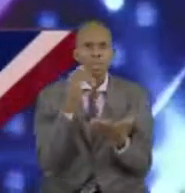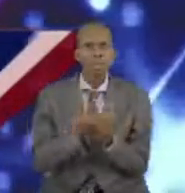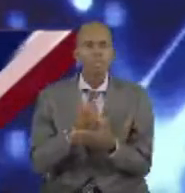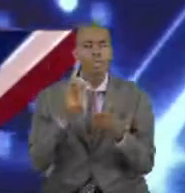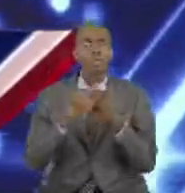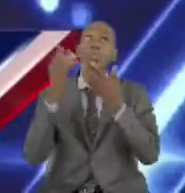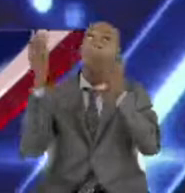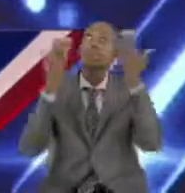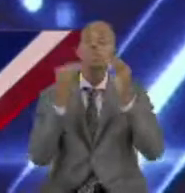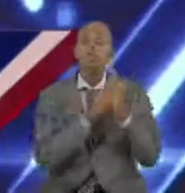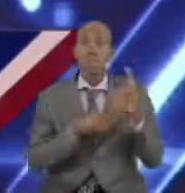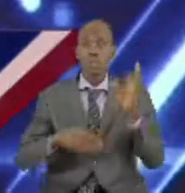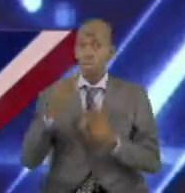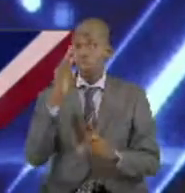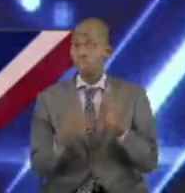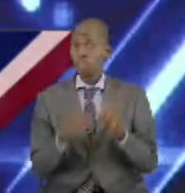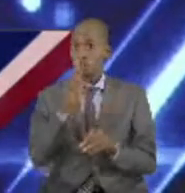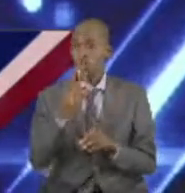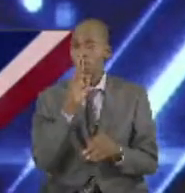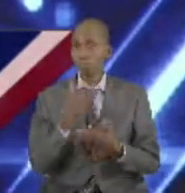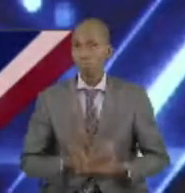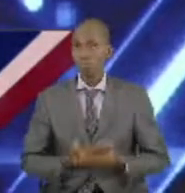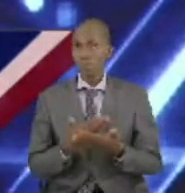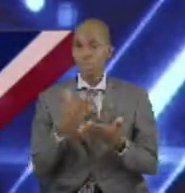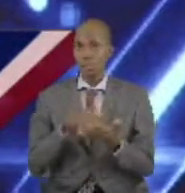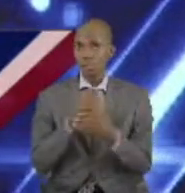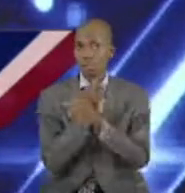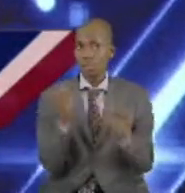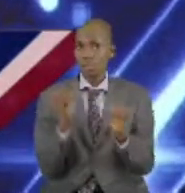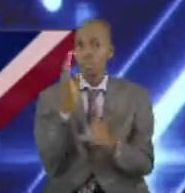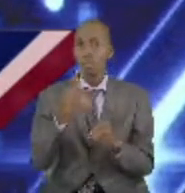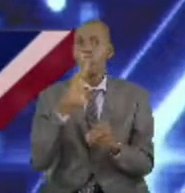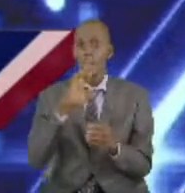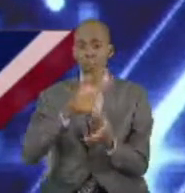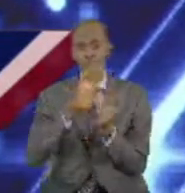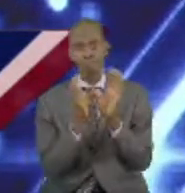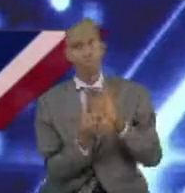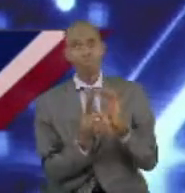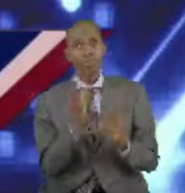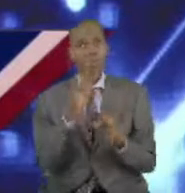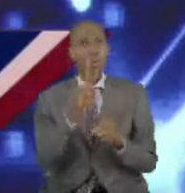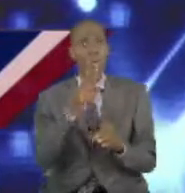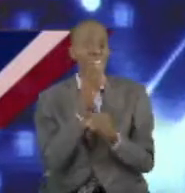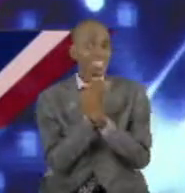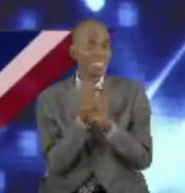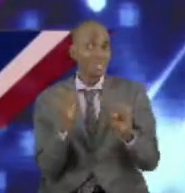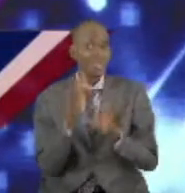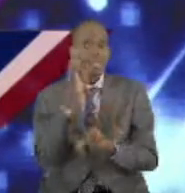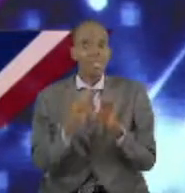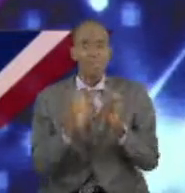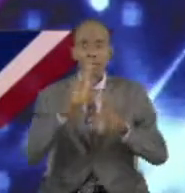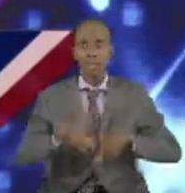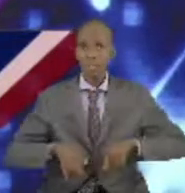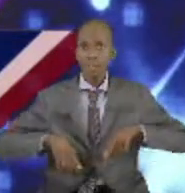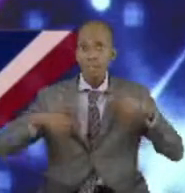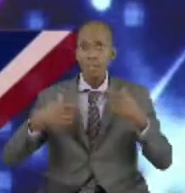servir le seigneur si vous êtes nés de nouveau si vous êtes convertir si vous êtes sous vire et que votre vie maintenant a